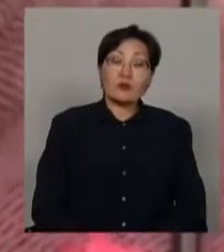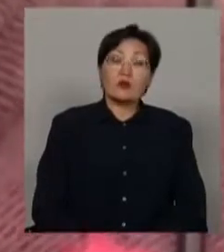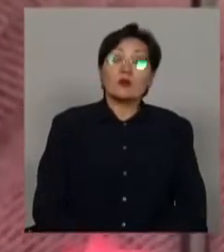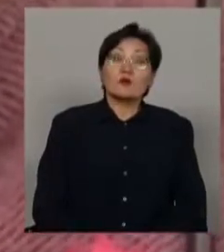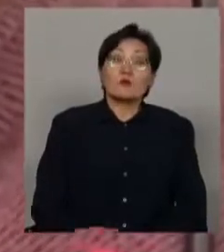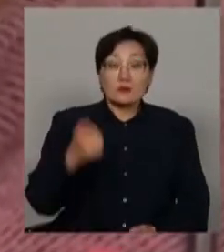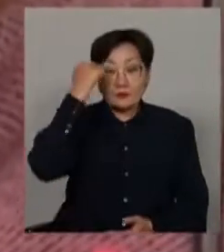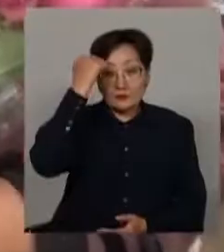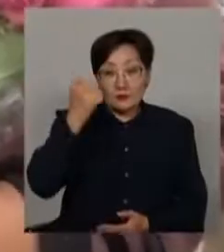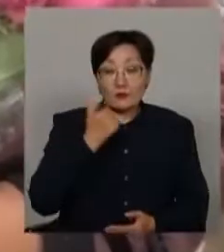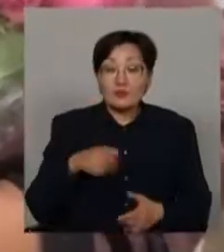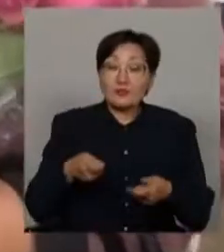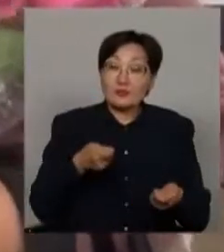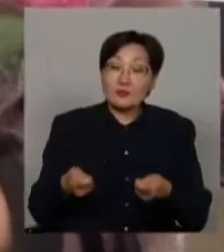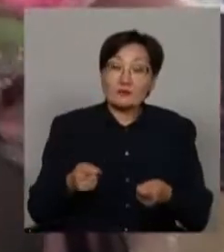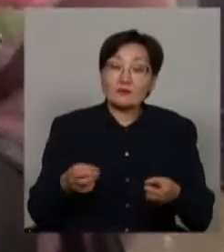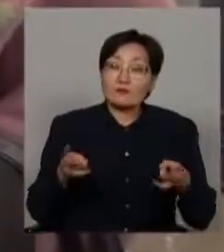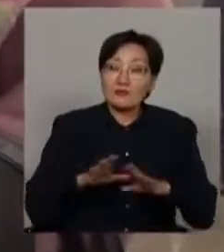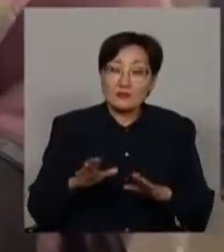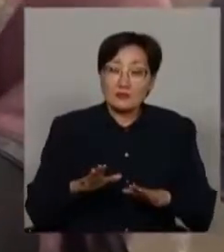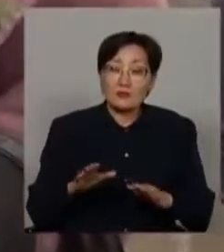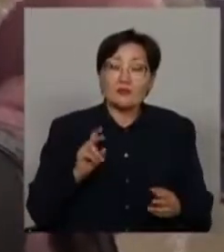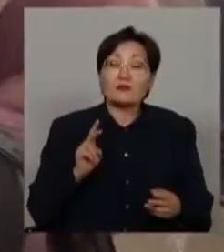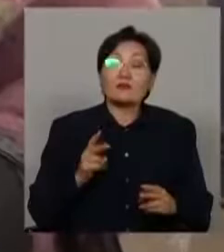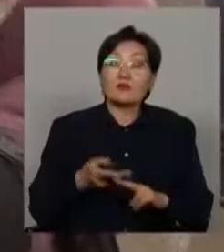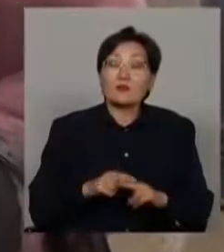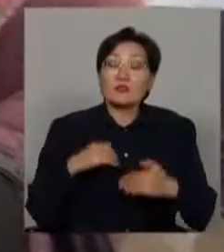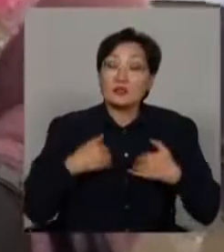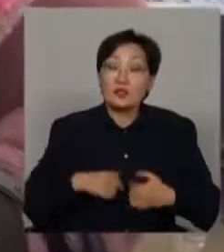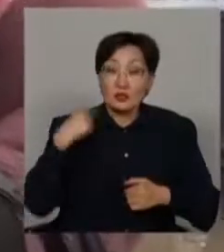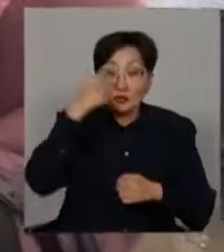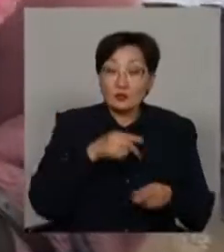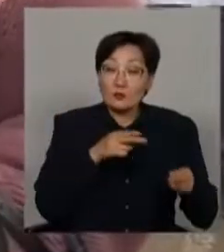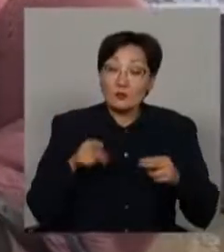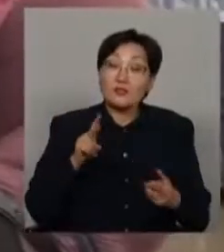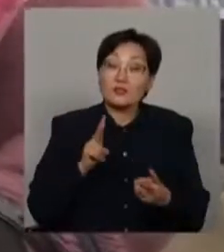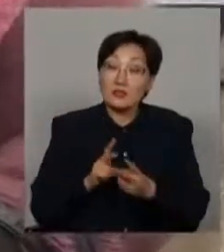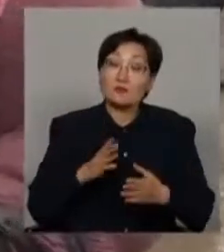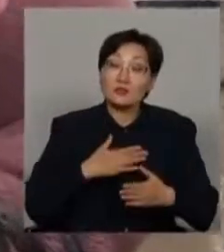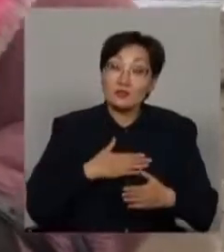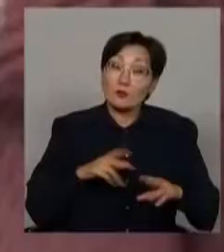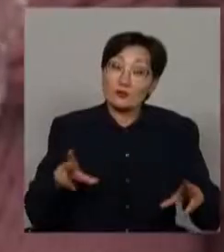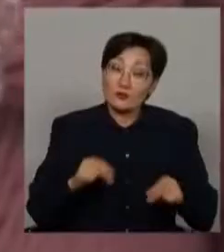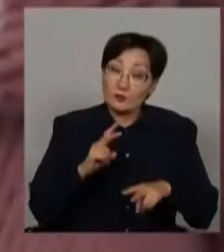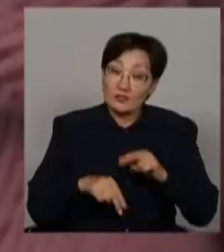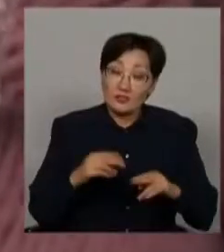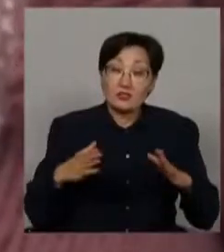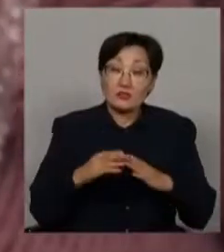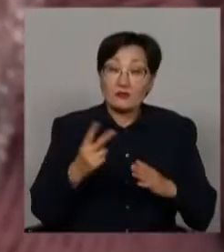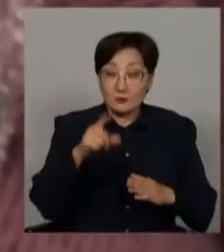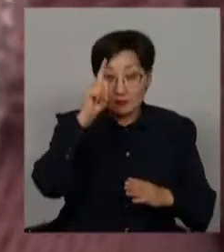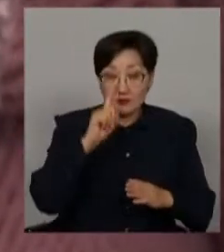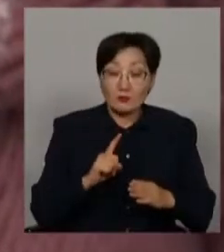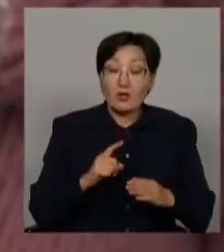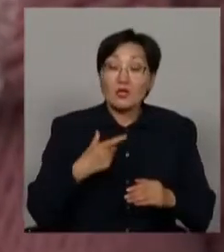Благодарим нашего президента, что не оставил нас наедине с горем. Он лично приехал, встретился с нами. Обещали построить дом за 2 месяца и